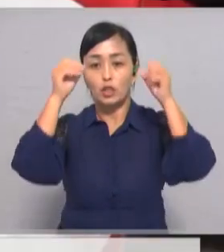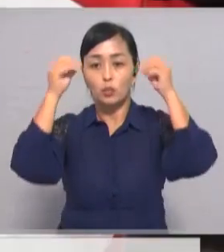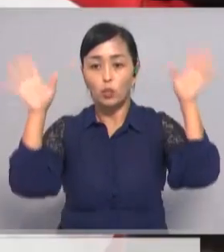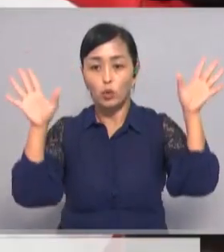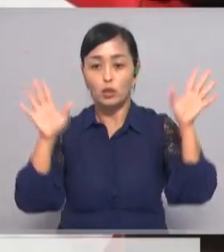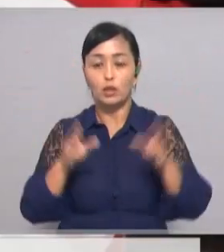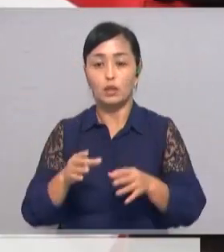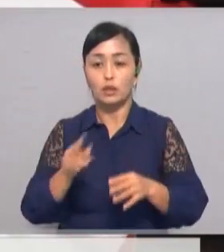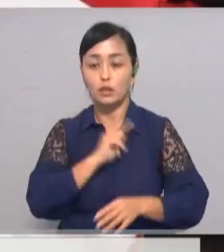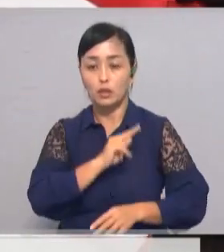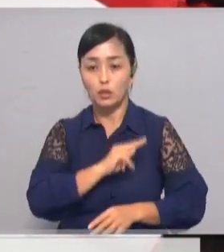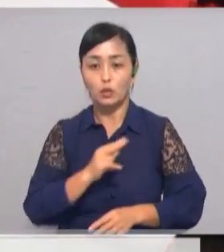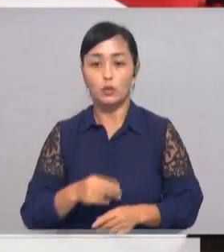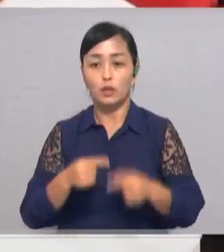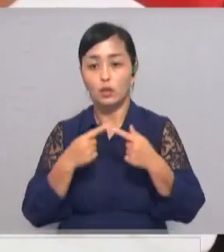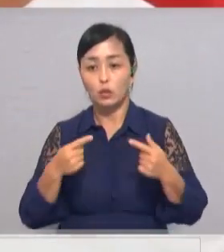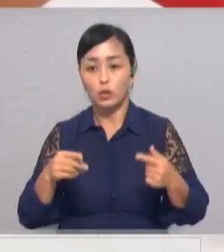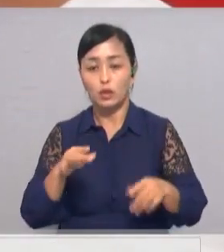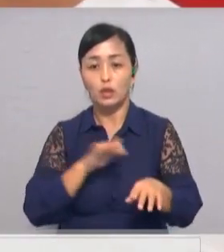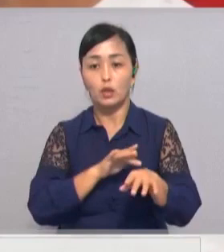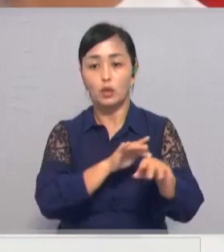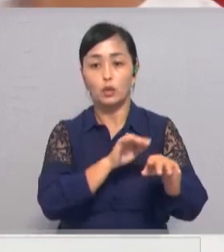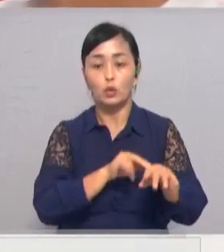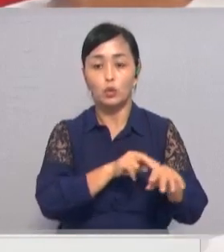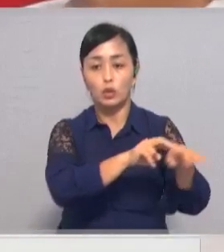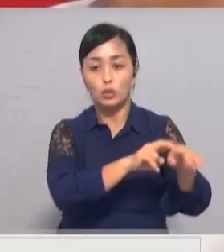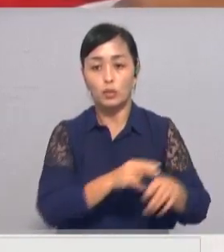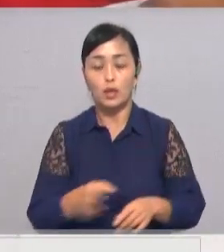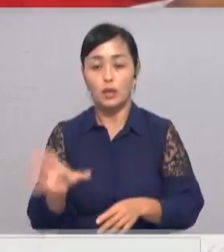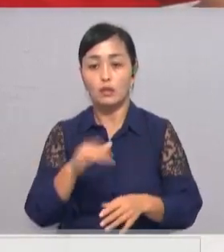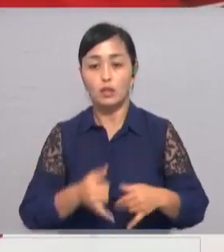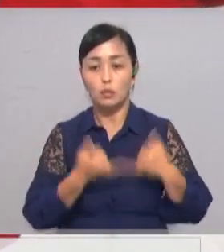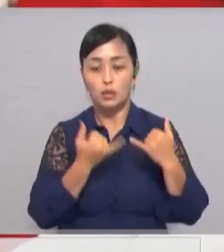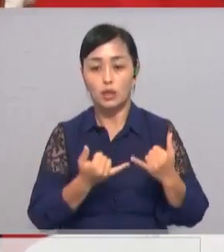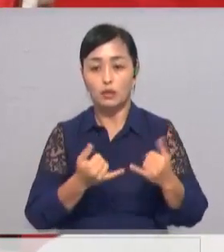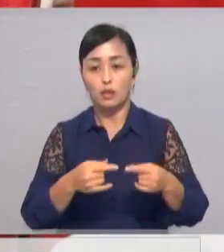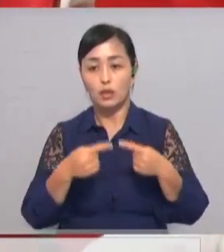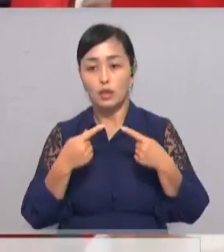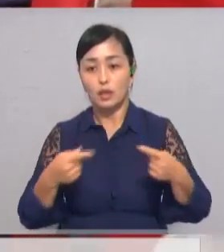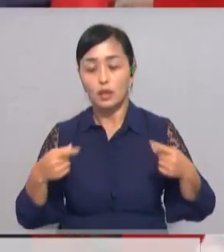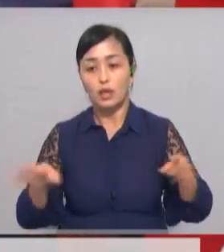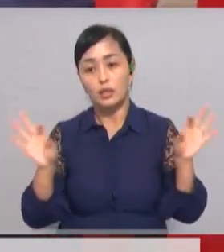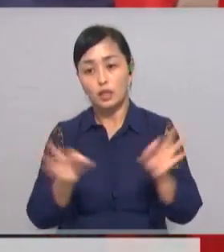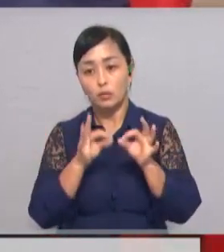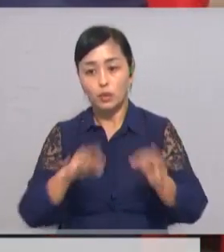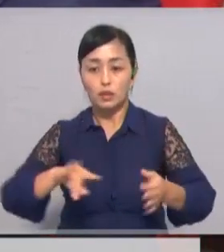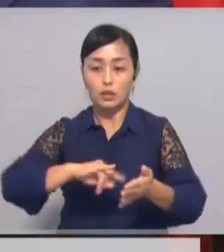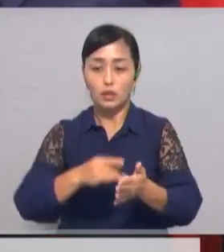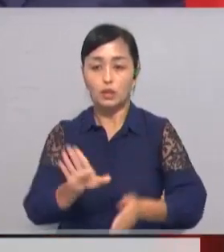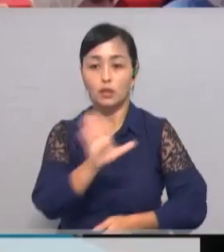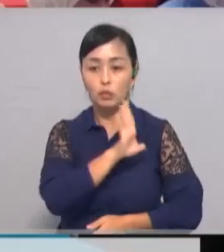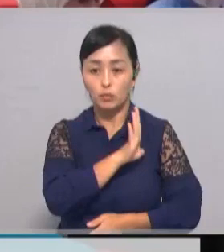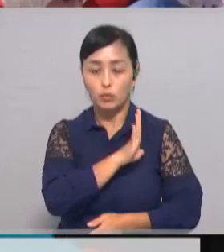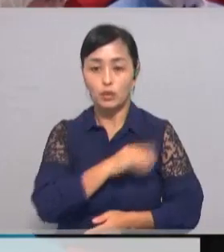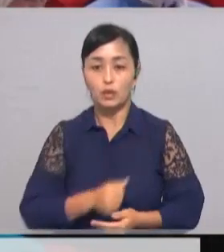областного управления культуры и туризмом артисты исполнили песни кии Фадеев гостям праздничное настроение отметим